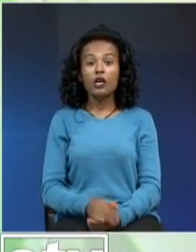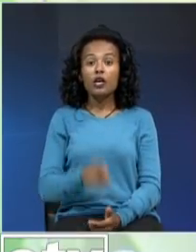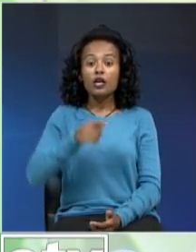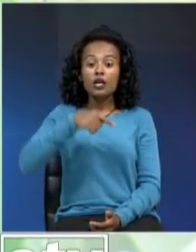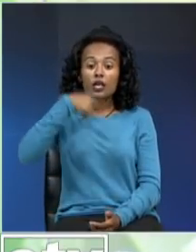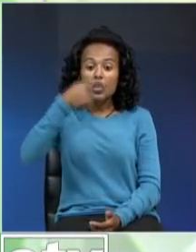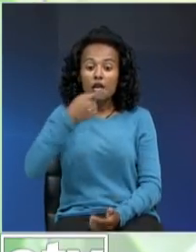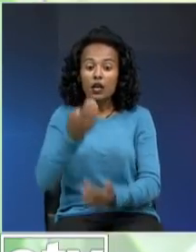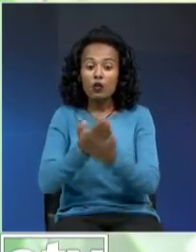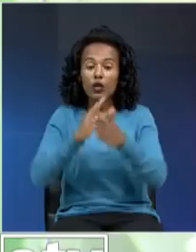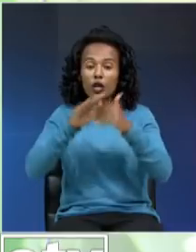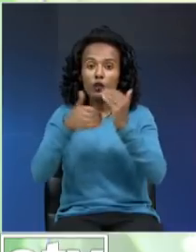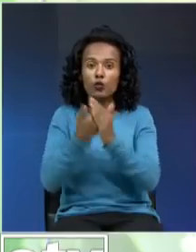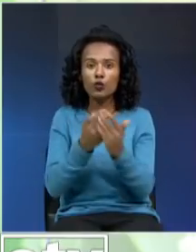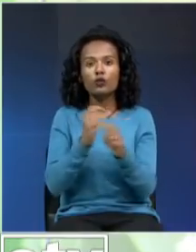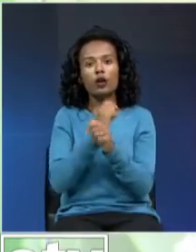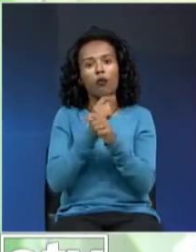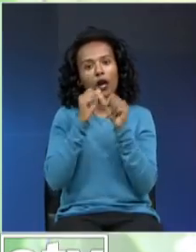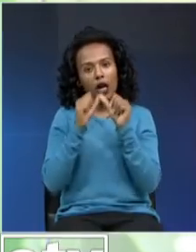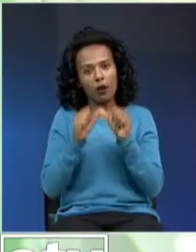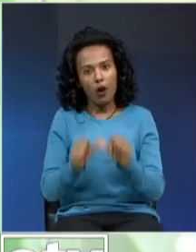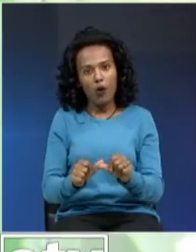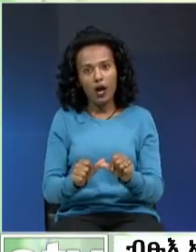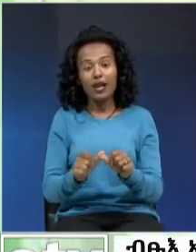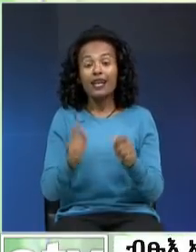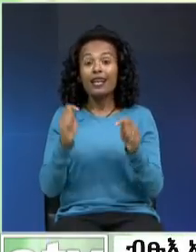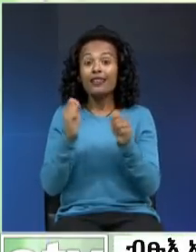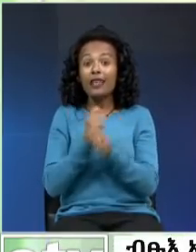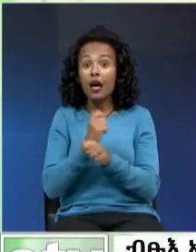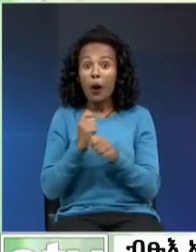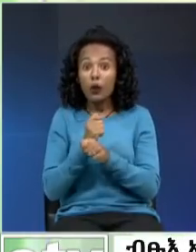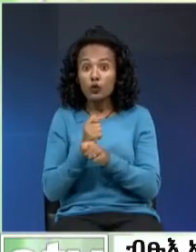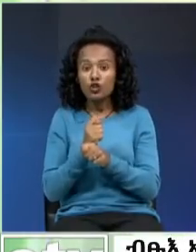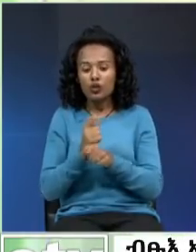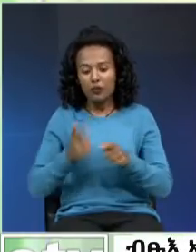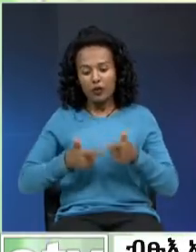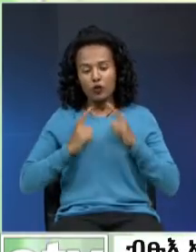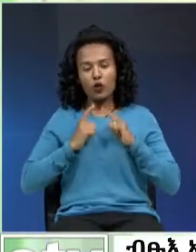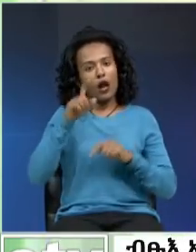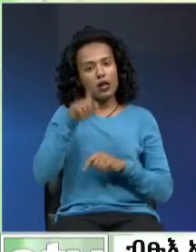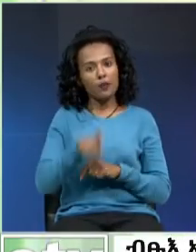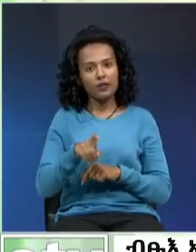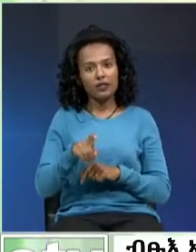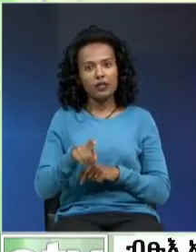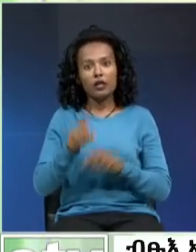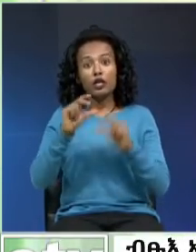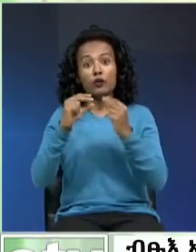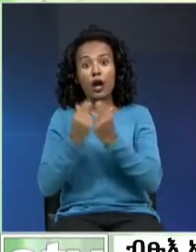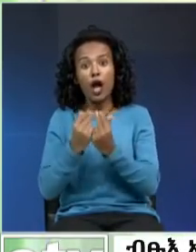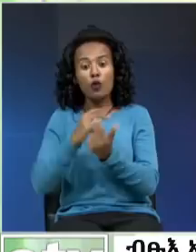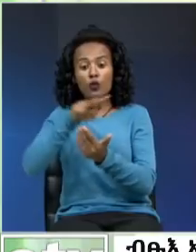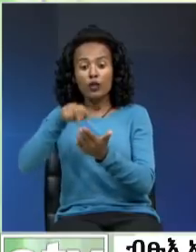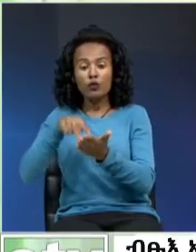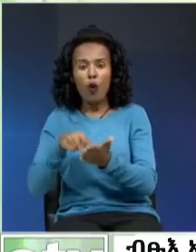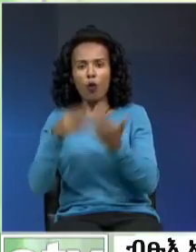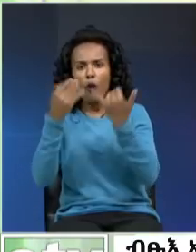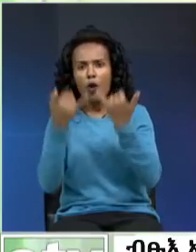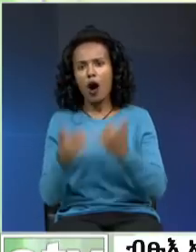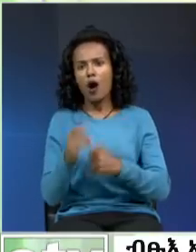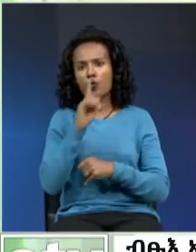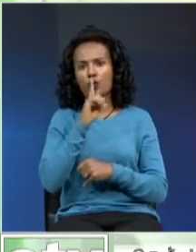የተነገረውን ነገር ሁሉ ተግባር ላይ ማዋል ነው። ተግባር ላይ ተግባሮች መኖር አለበት። ግብረ ኃይሉም የተቋቋመው አሁን